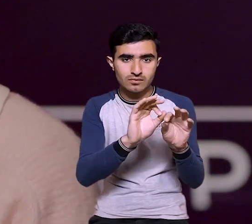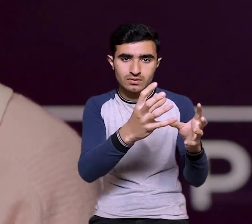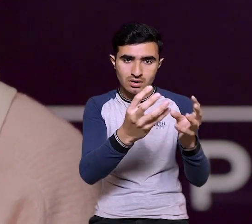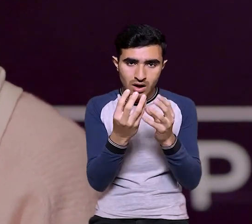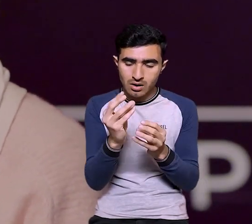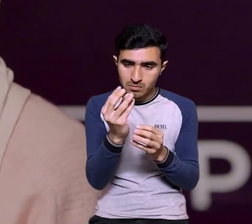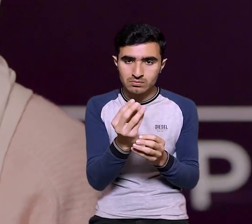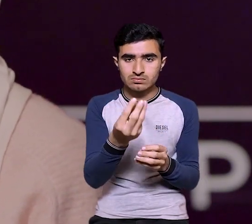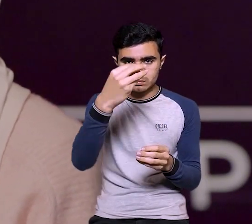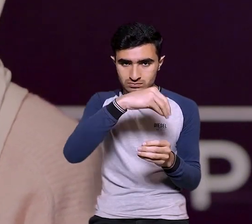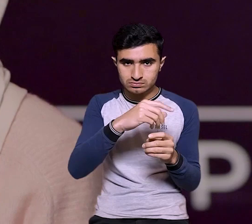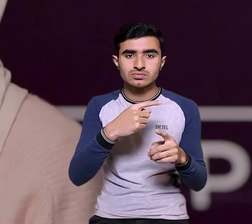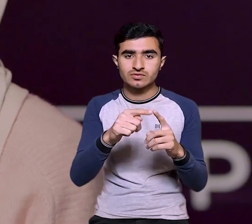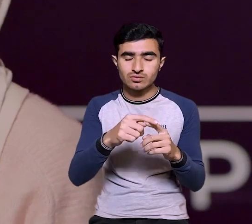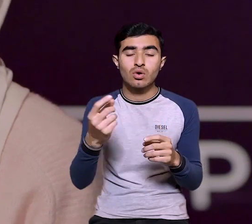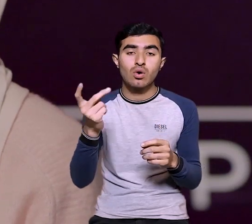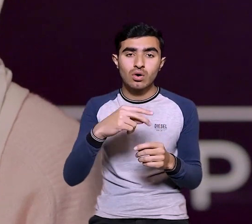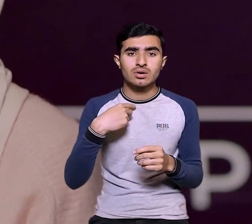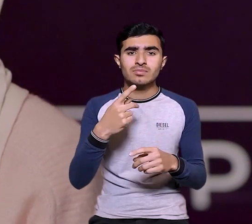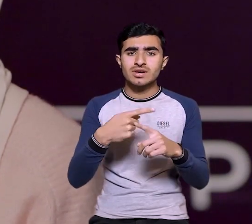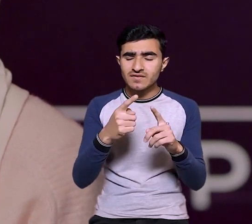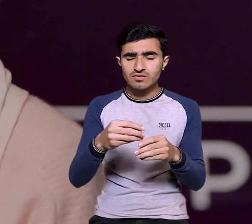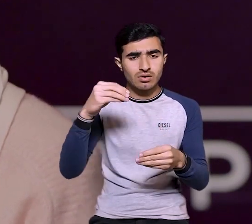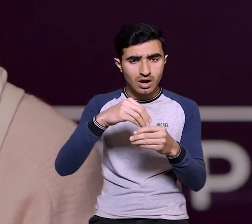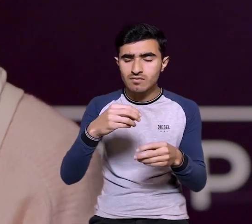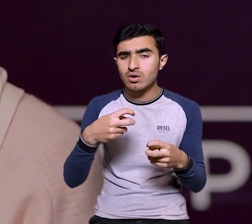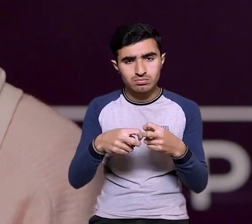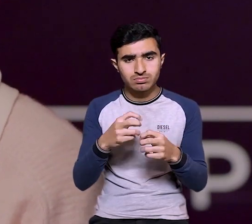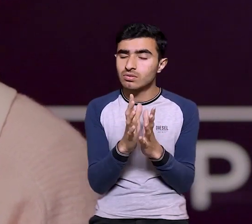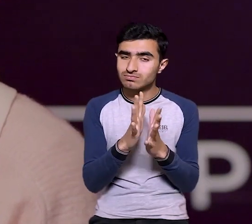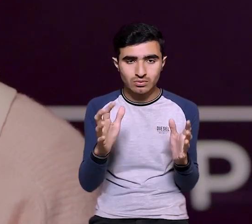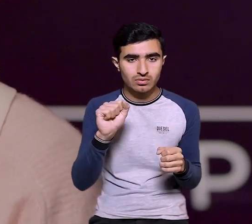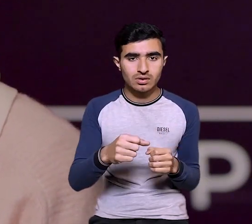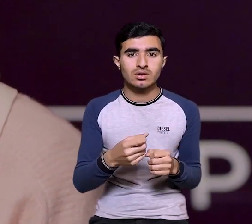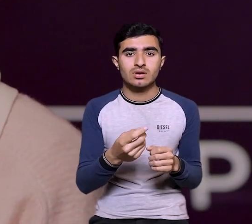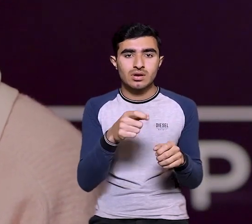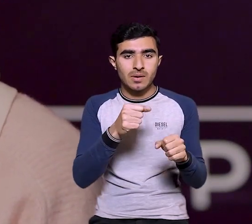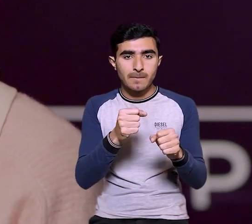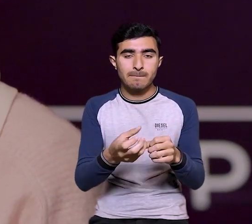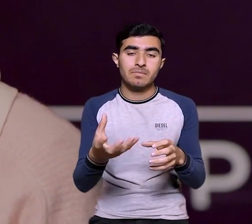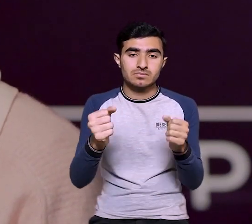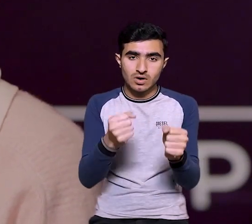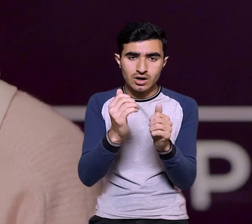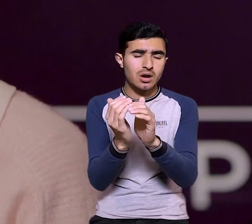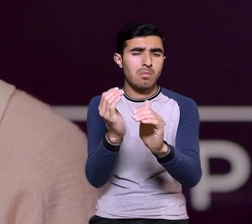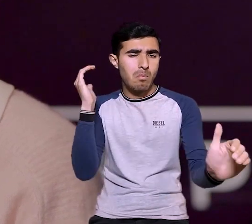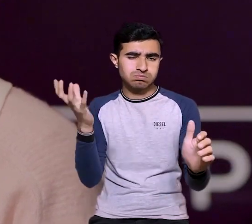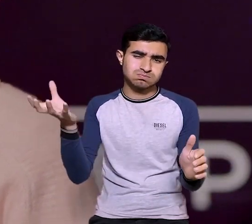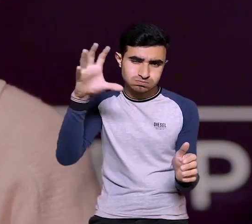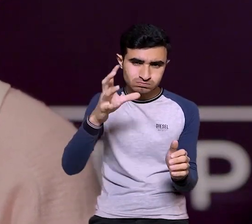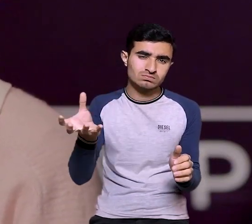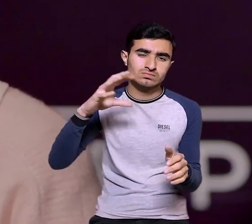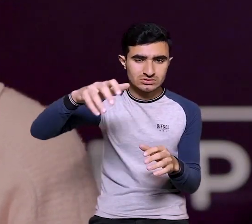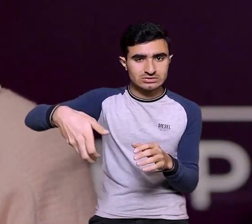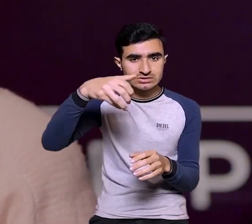बहुत ज़्यादा हैं। फिर इसकी आगे कि इसकी जो लोडिंग अनलोडिंग है उसमें सब ट्रक्स हैं और ट्रॉलीज हैं और वो अलग